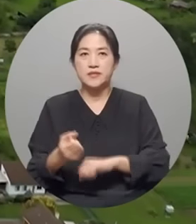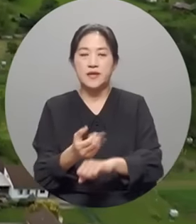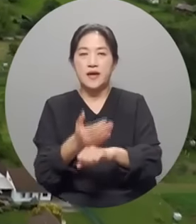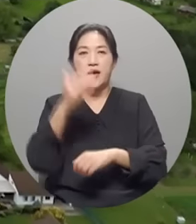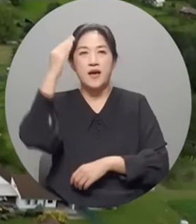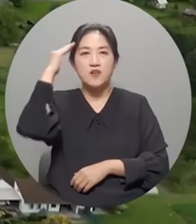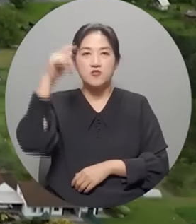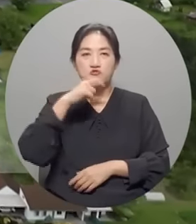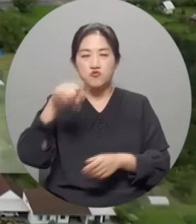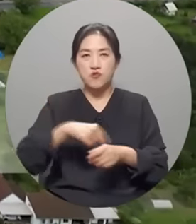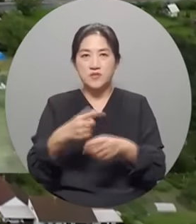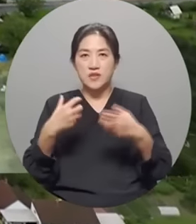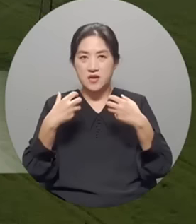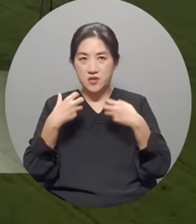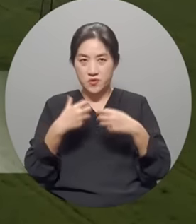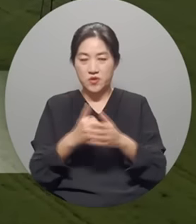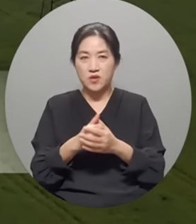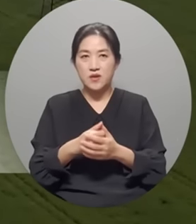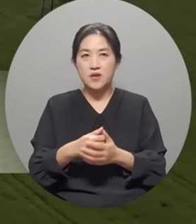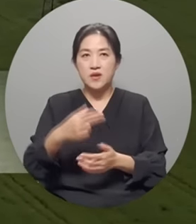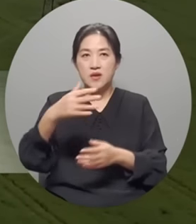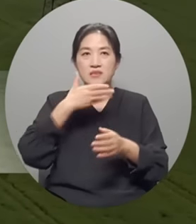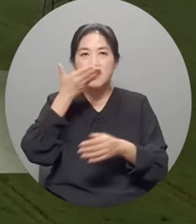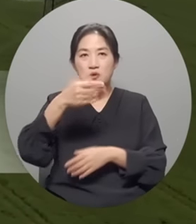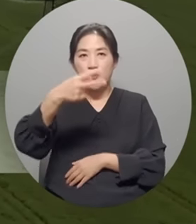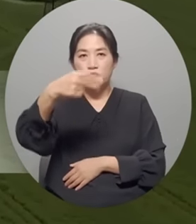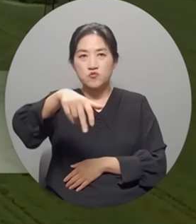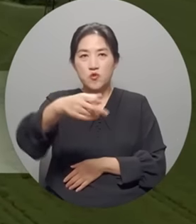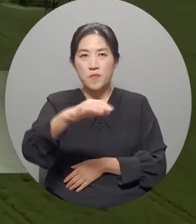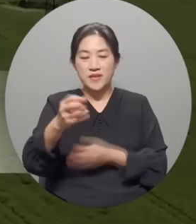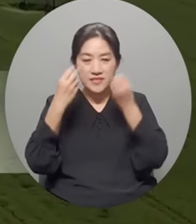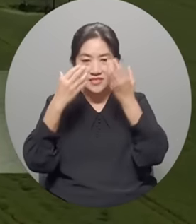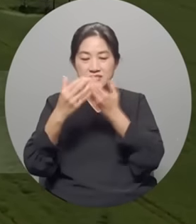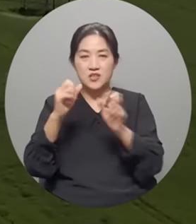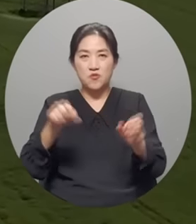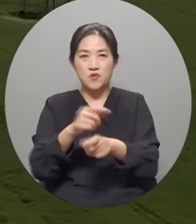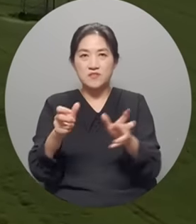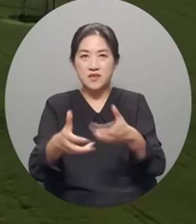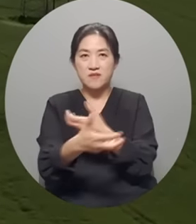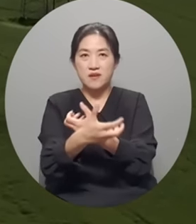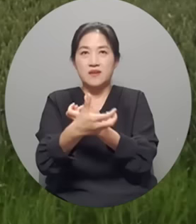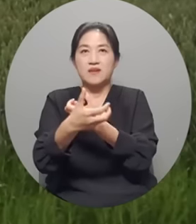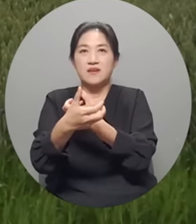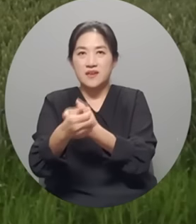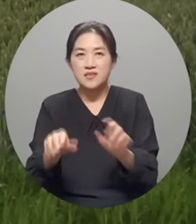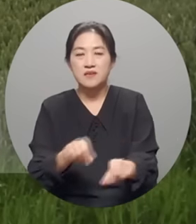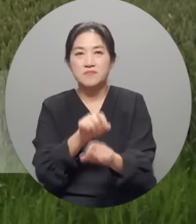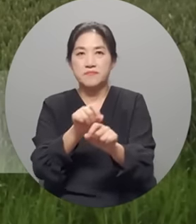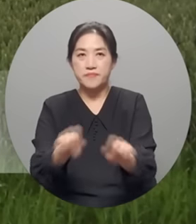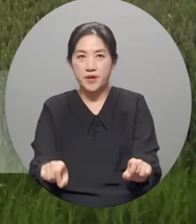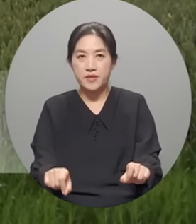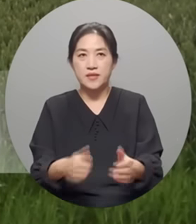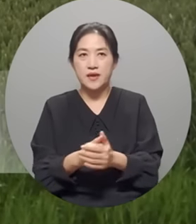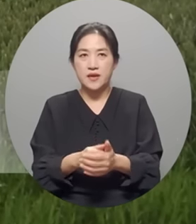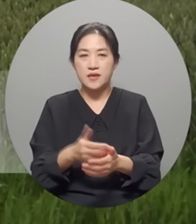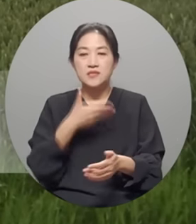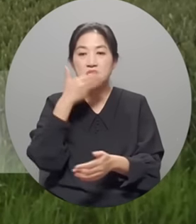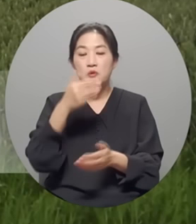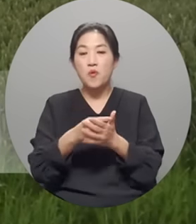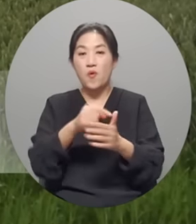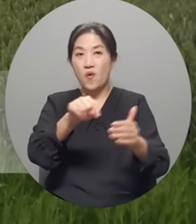한국 수력 원자력의 체코 두코바니 원전 신규 건설 사업 계약이 잠시 보류됐습니다. 체코 반독점 당국이